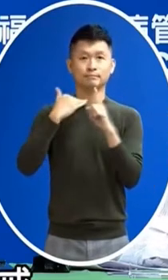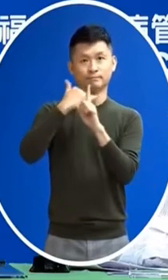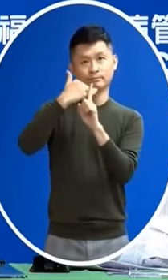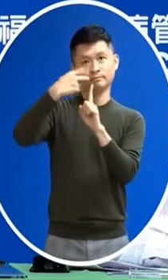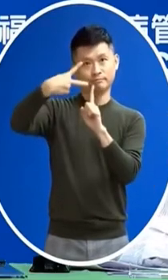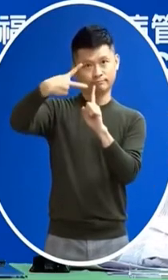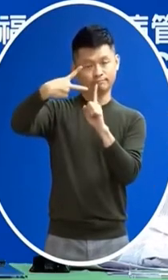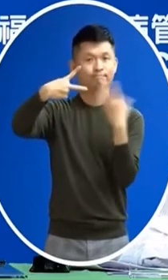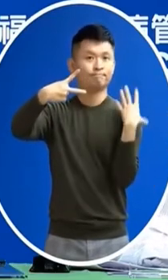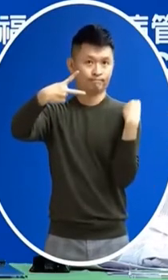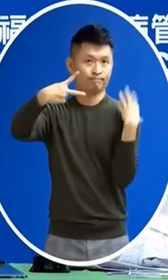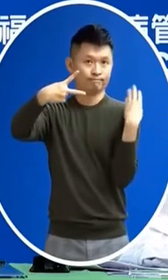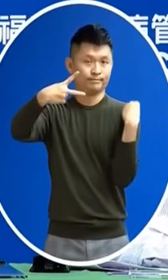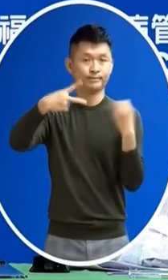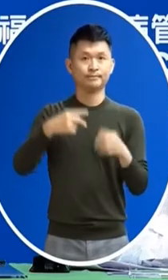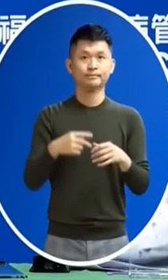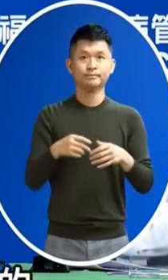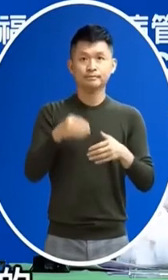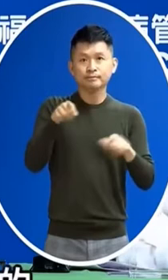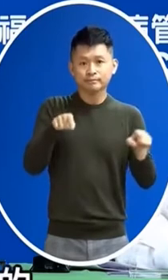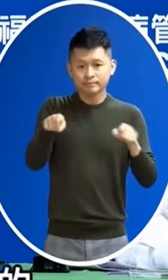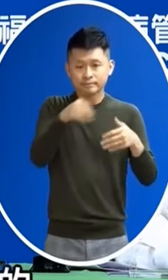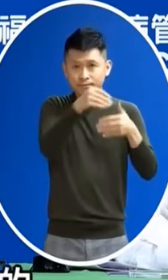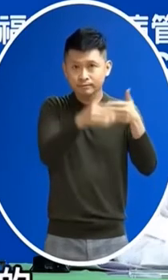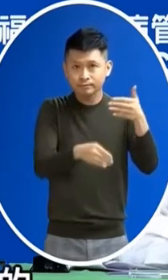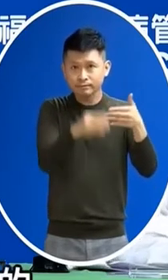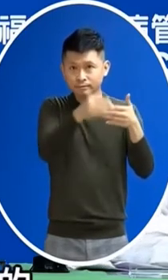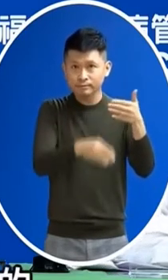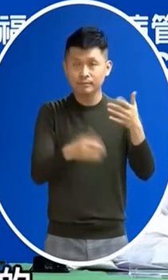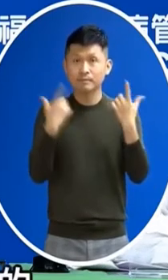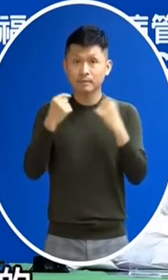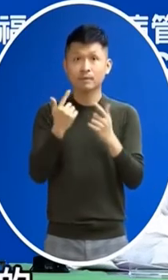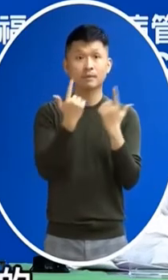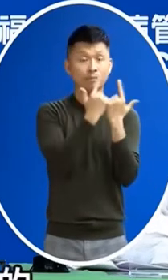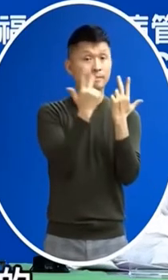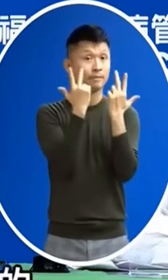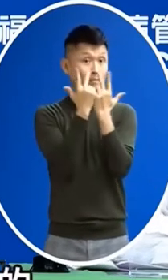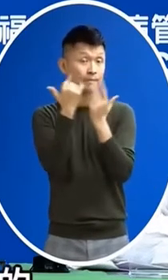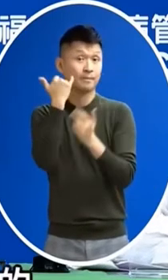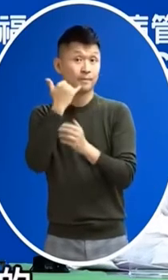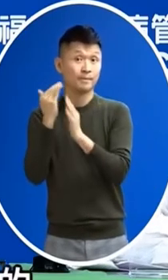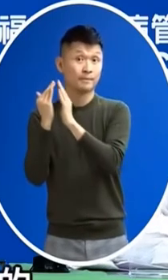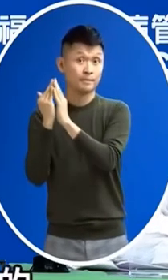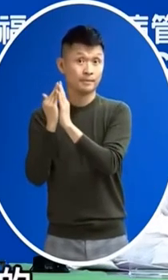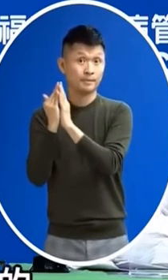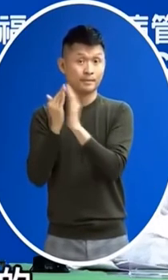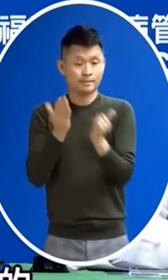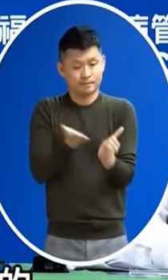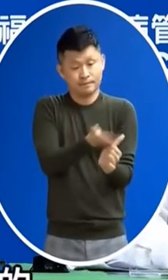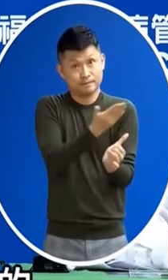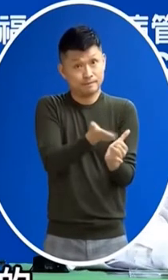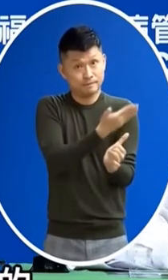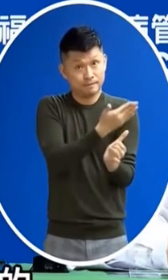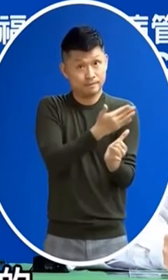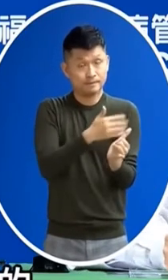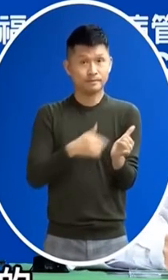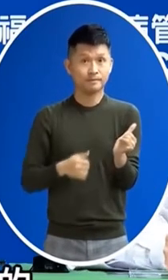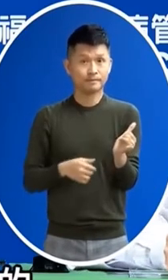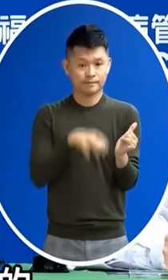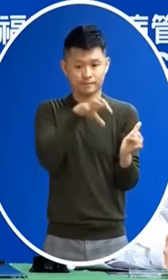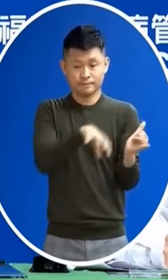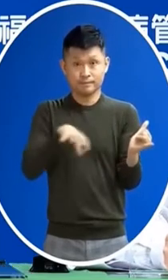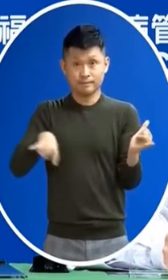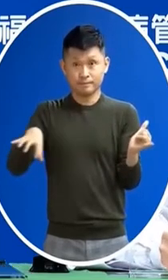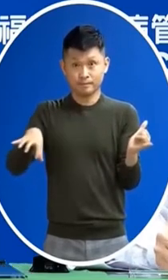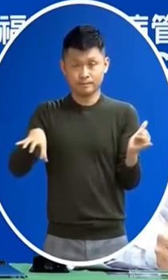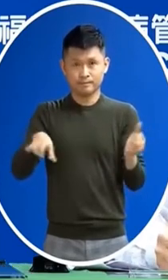戒，是有一些的措施，本来在北北基桃北北基这边北北桃这边在做